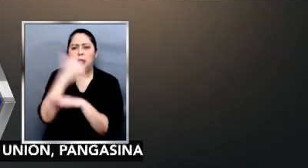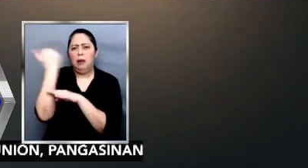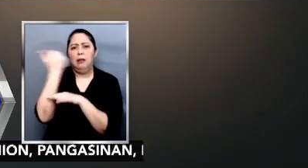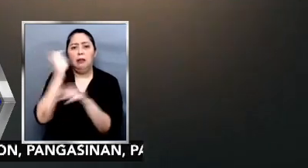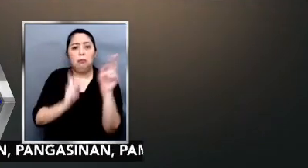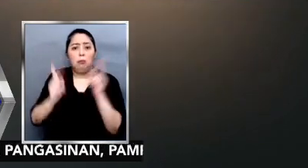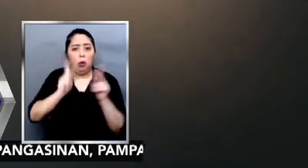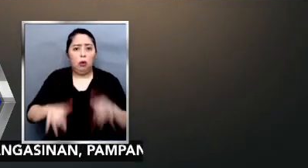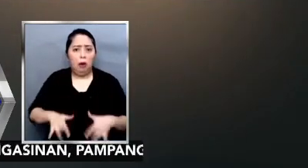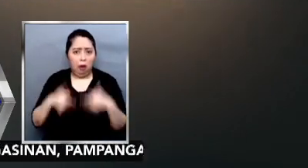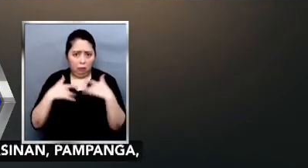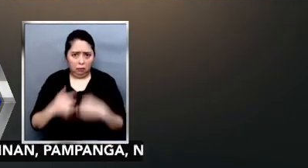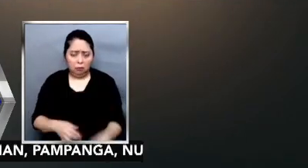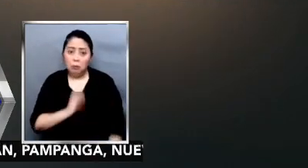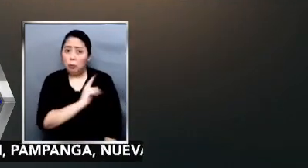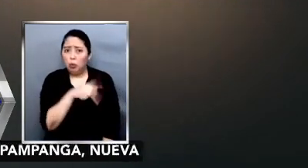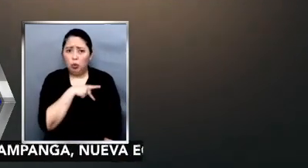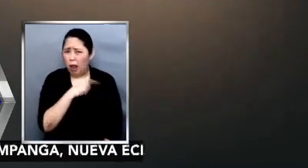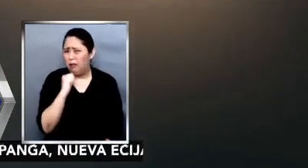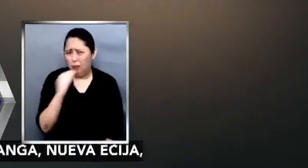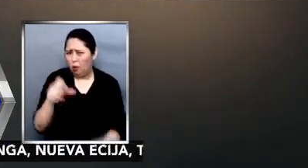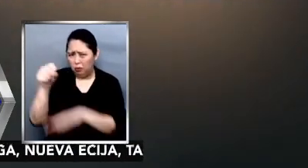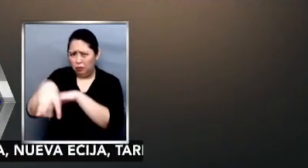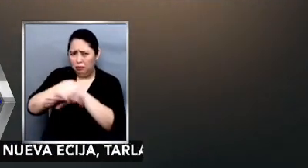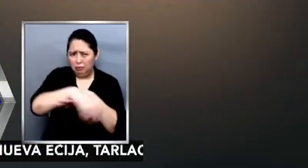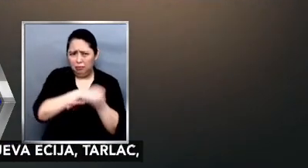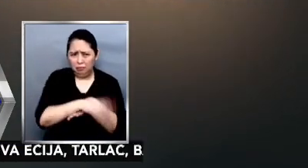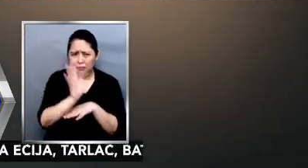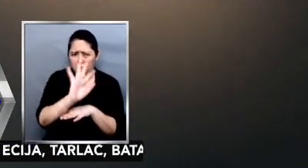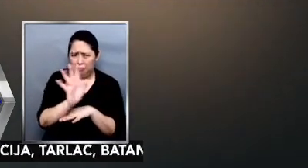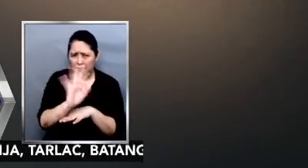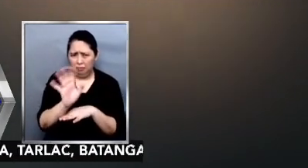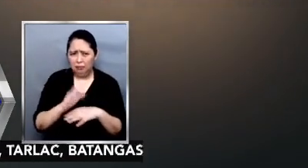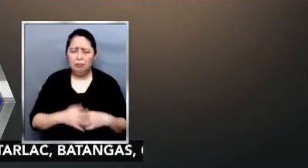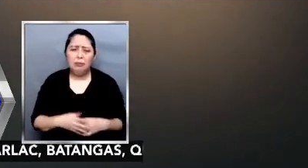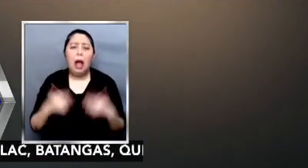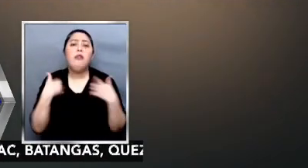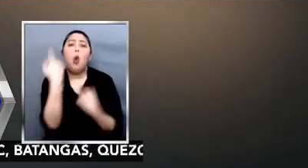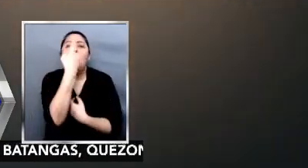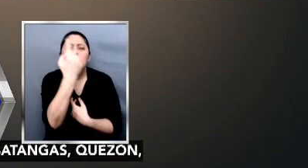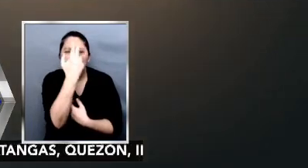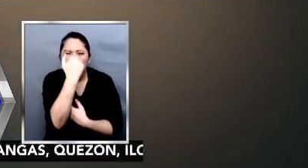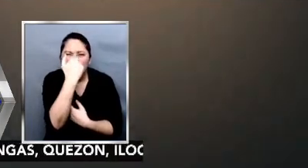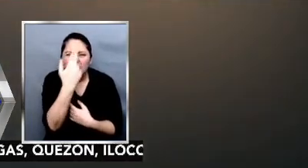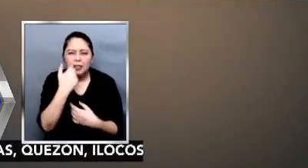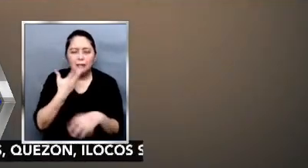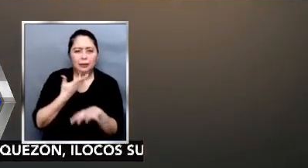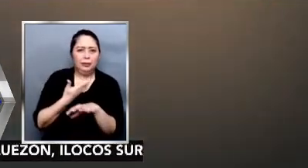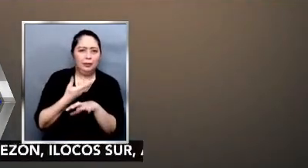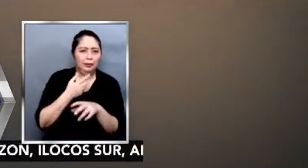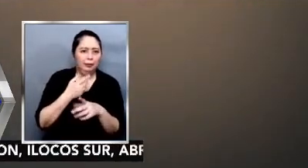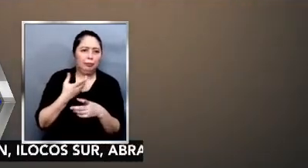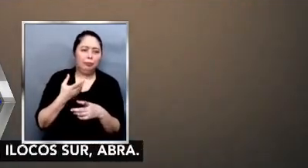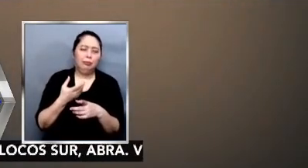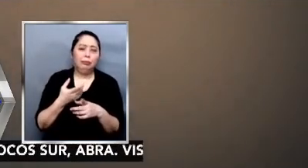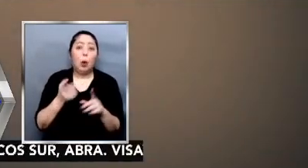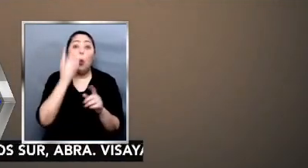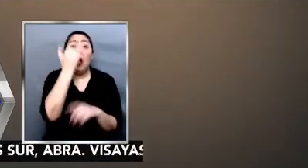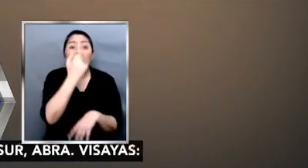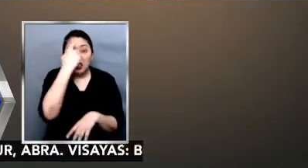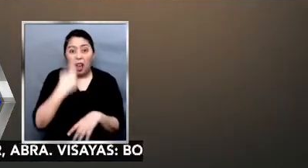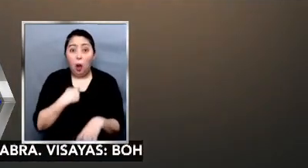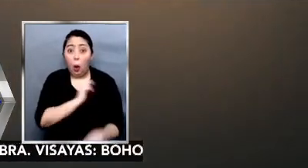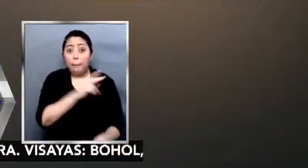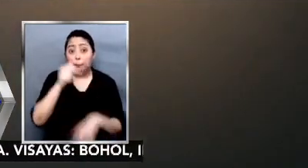dapat kinichismis. Yung mga katuwaan lang, yun lang ang pwedeng i-kismis. Kasi papayat ako pag personal, pag